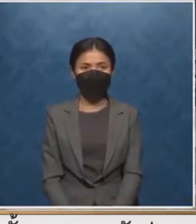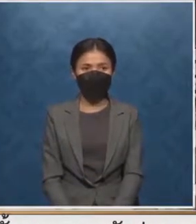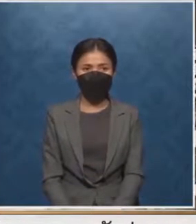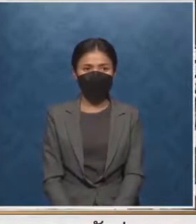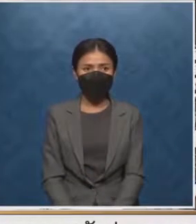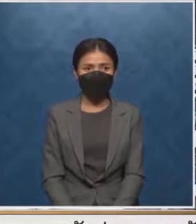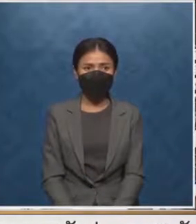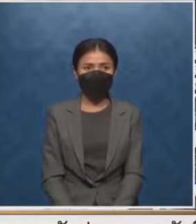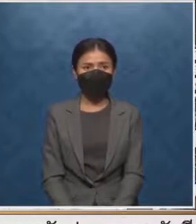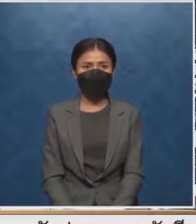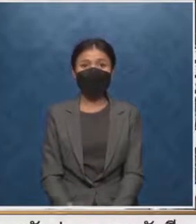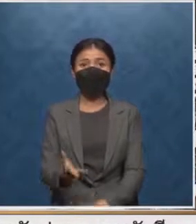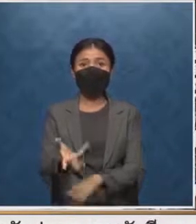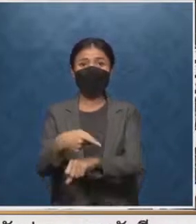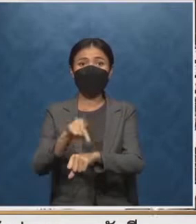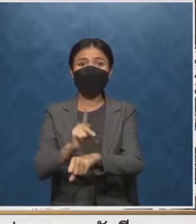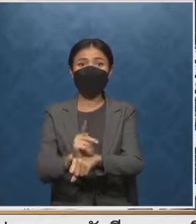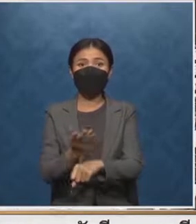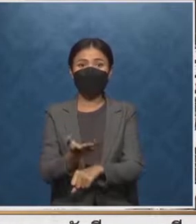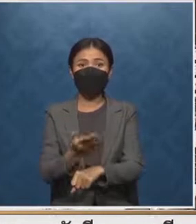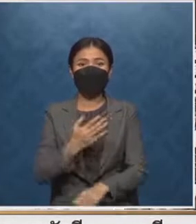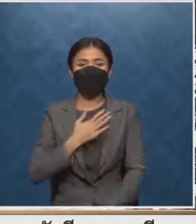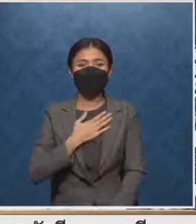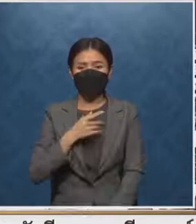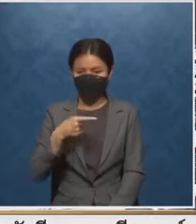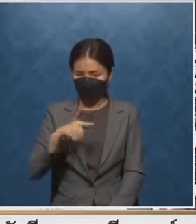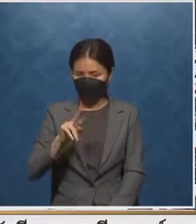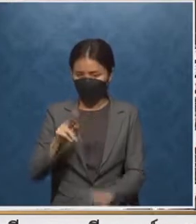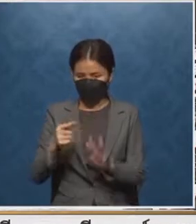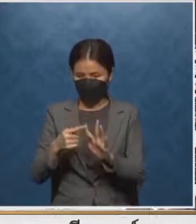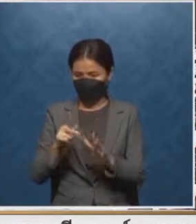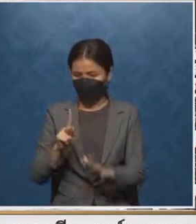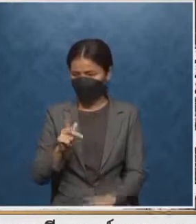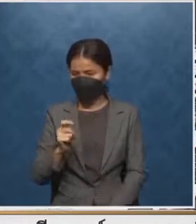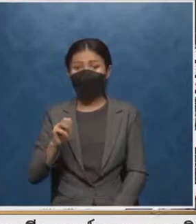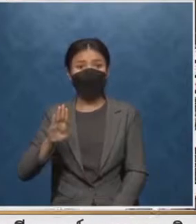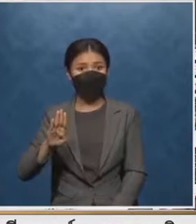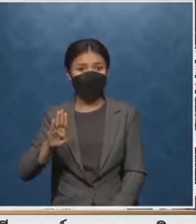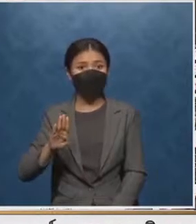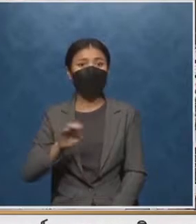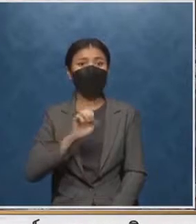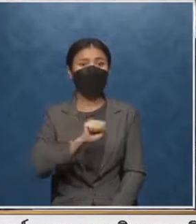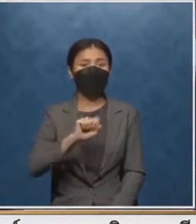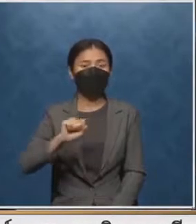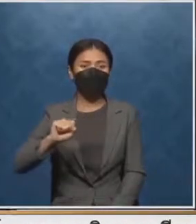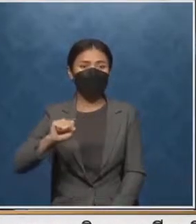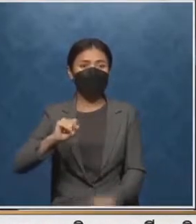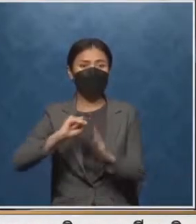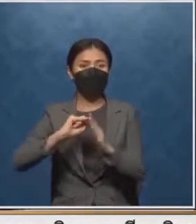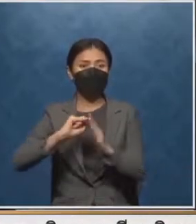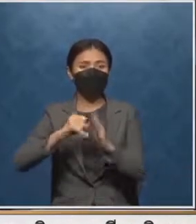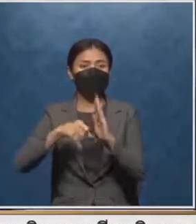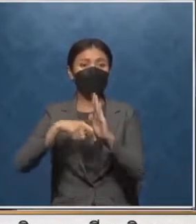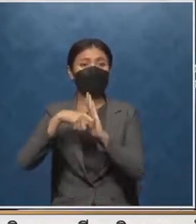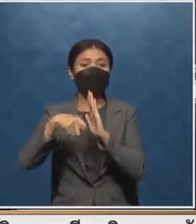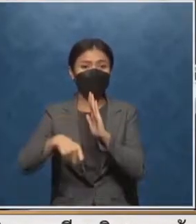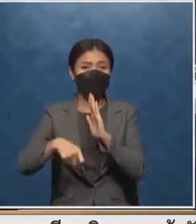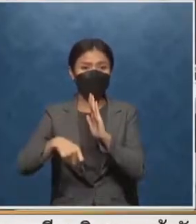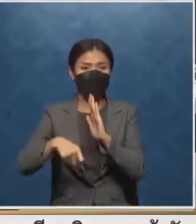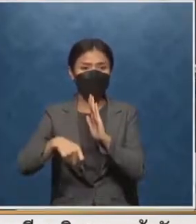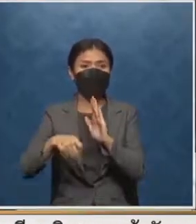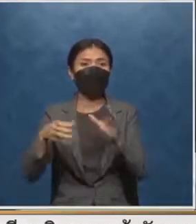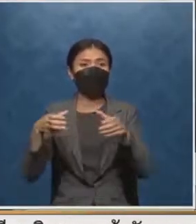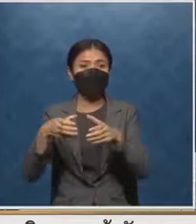กับเรียนท่านประธานที่เคารพกับผมประกอบรัตนพันธ์สมาชิกสภาผู้แทนราษฎรจังหวัดนครศรีธรรมราชพรรคชาติปั